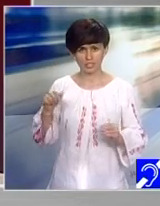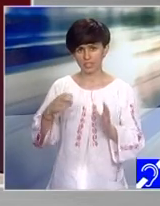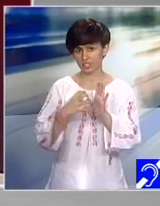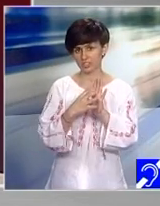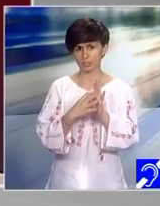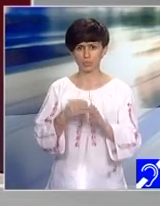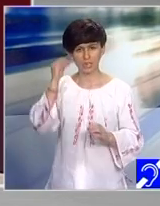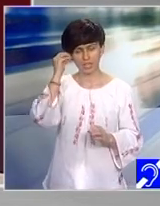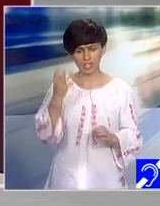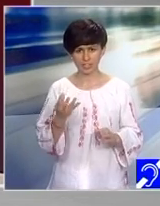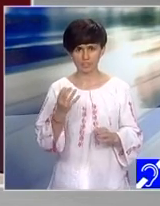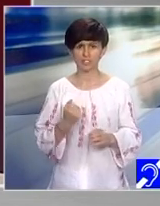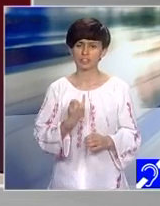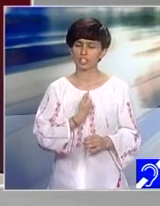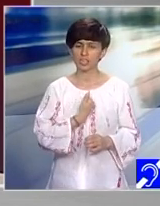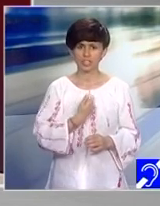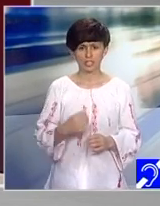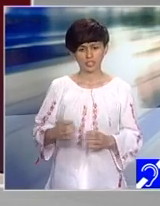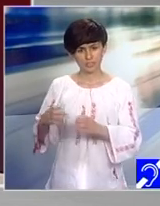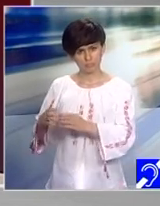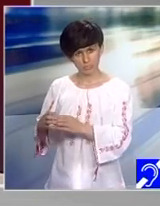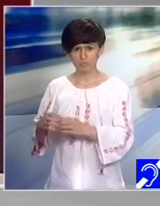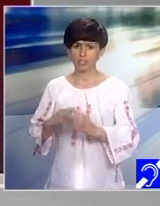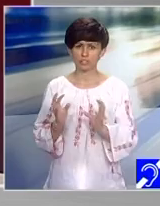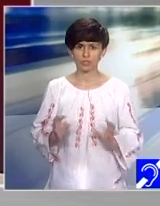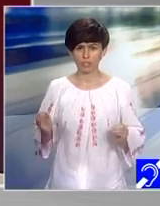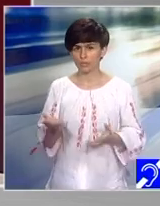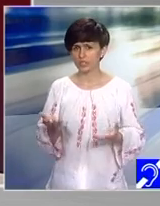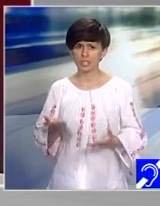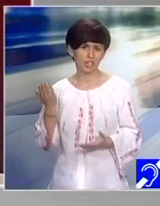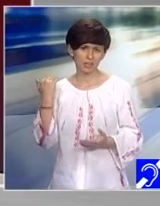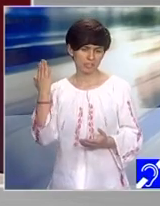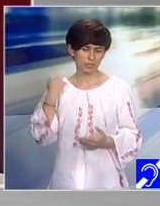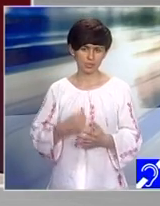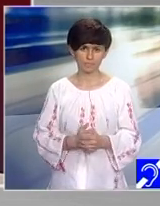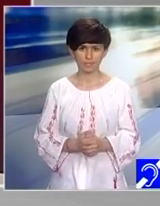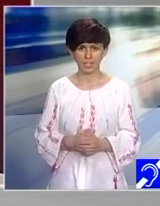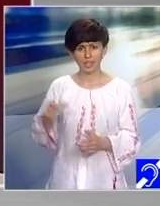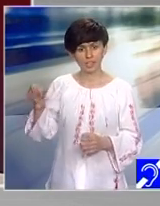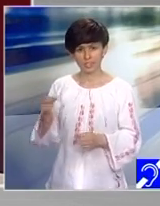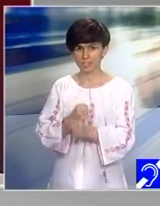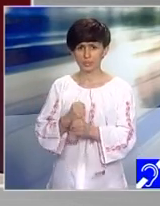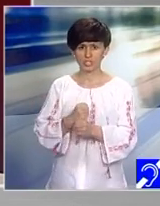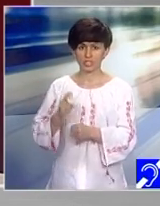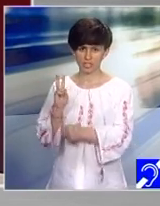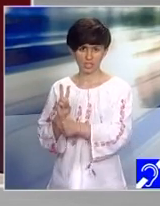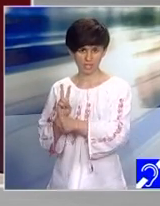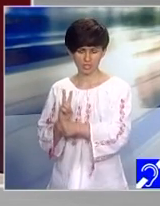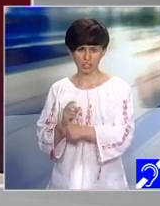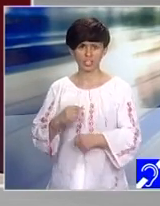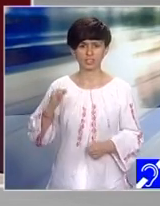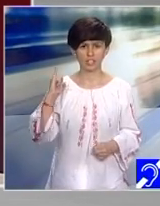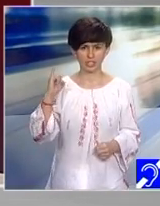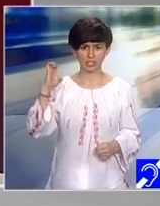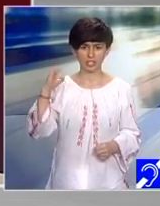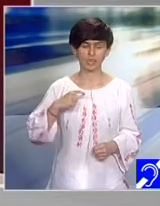și creativității spațiului românesc care dăinuie din timpuri străvechi. Specialiștii ne atrag atenția că IA este